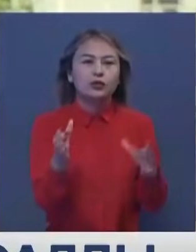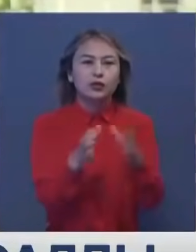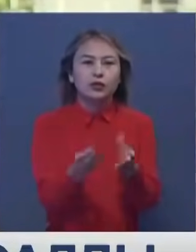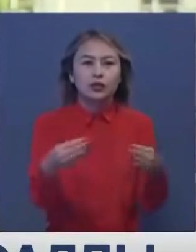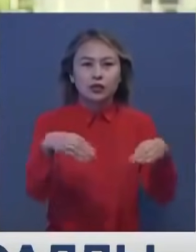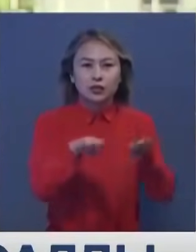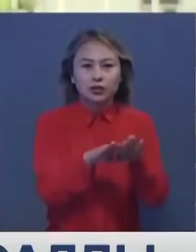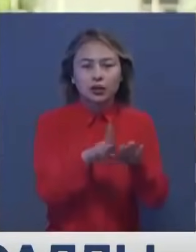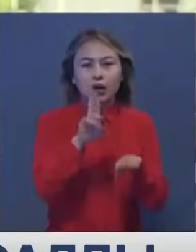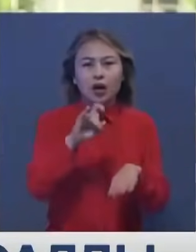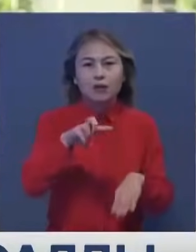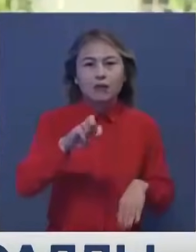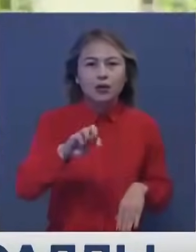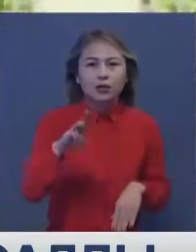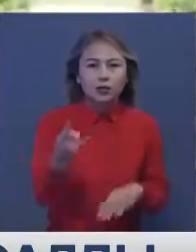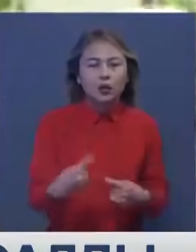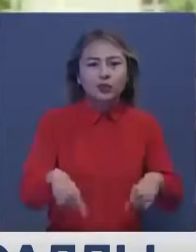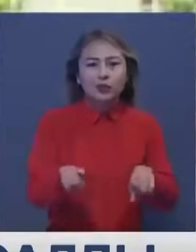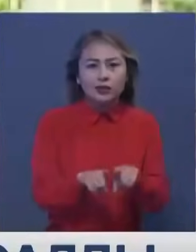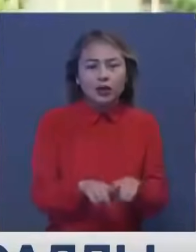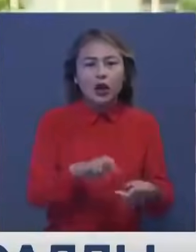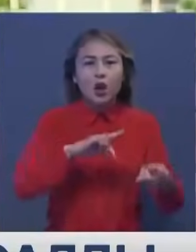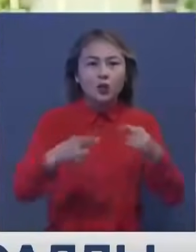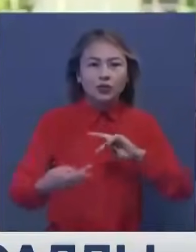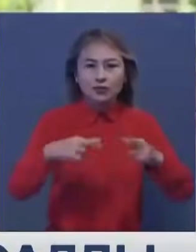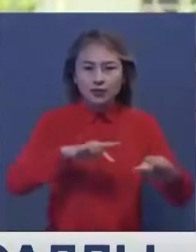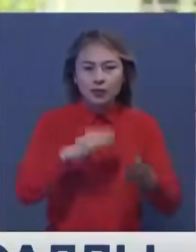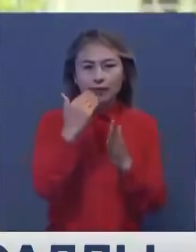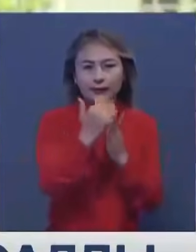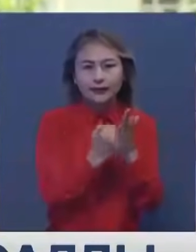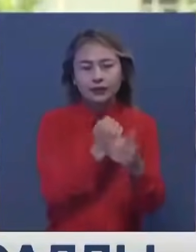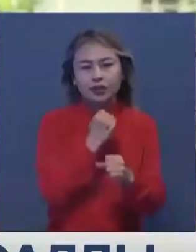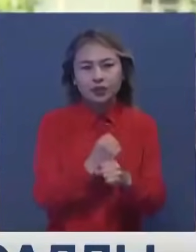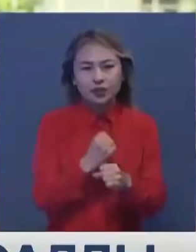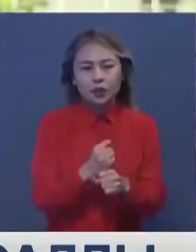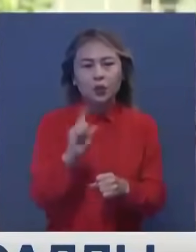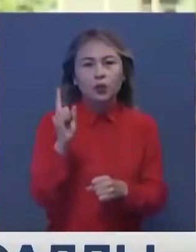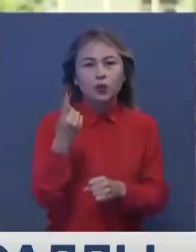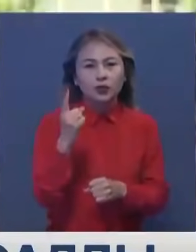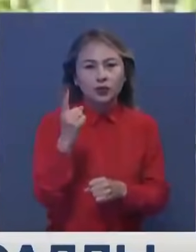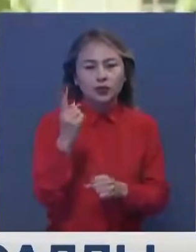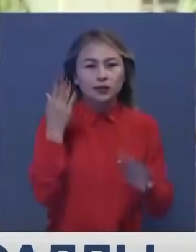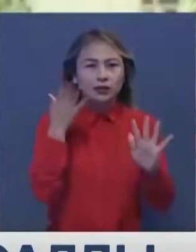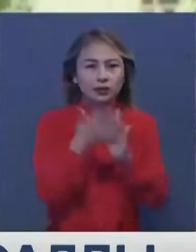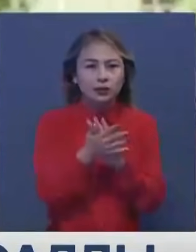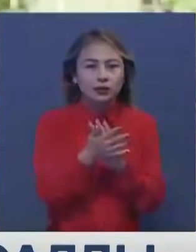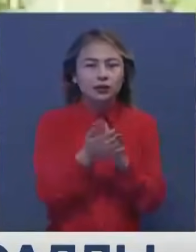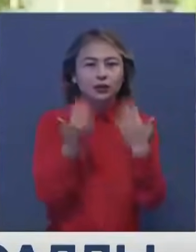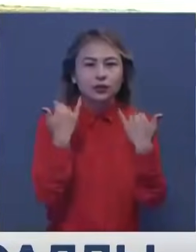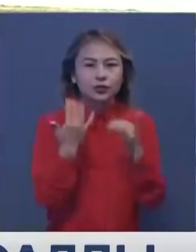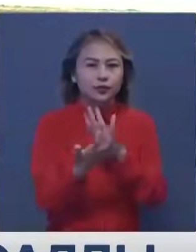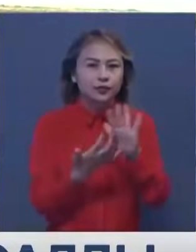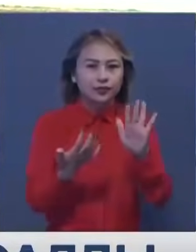тұрып, Қармақшы ауданына береміз. Сөйтіп ауыспалы кесте жасаймыз қазір. Өйткені судың қатты